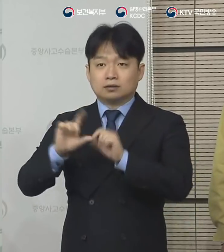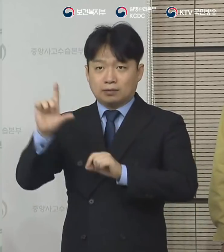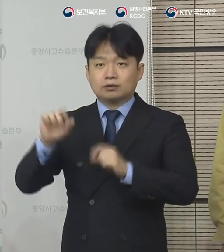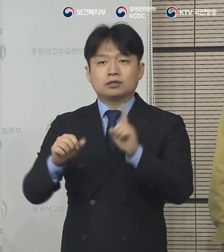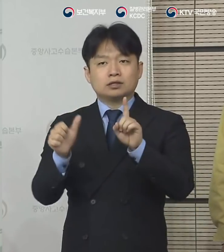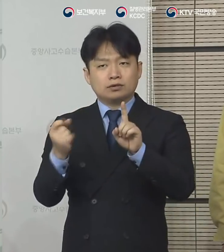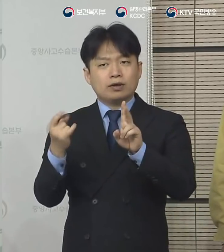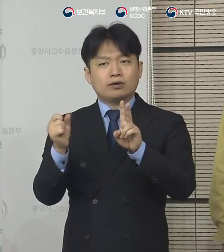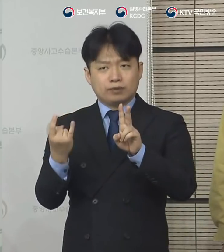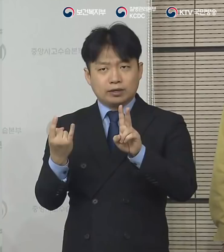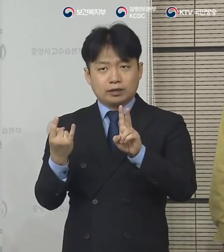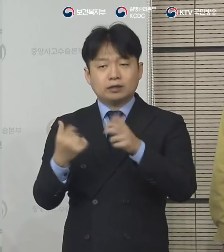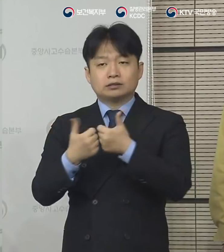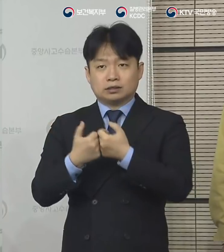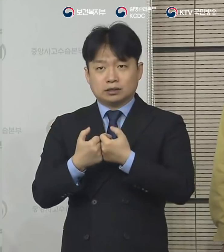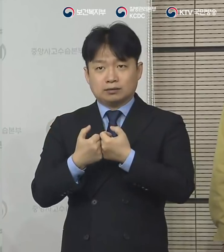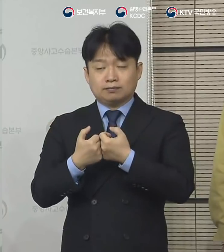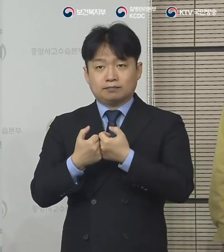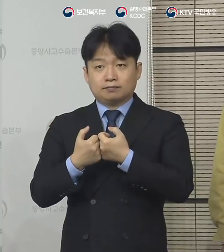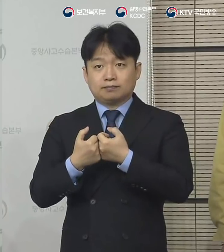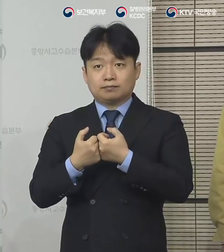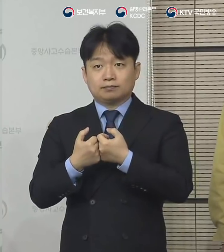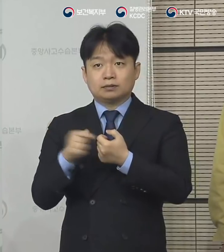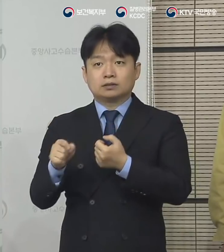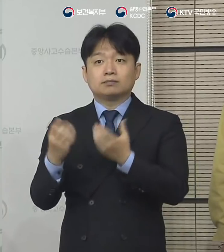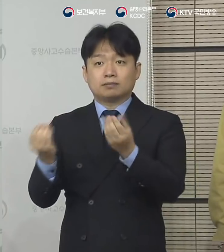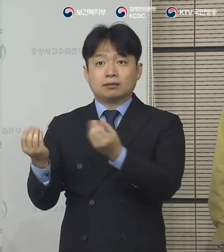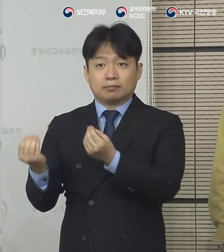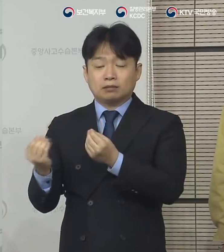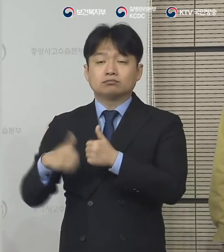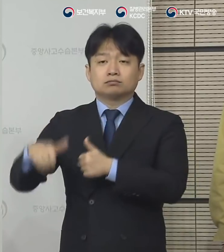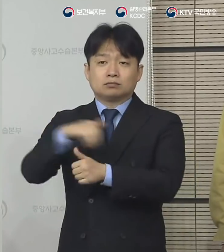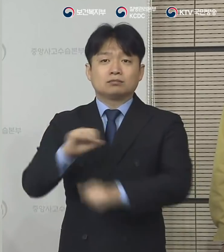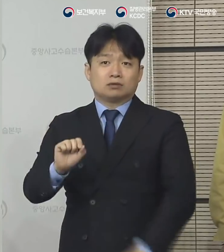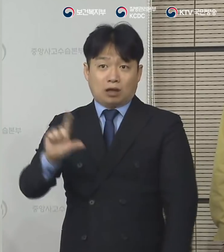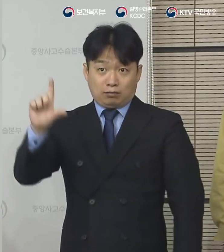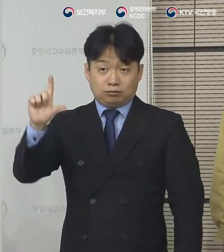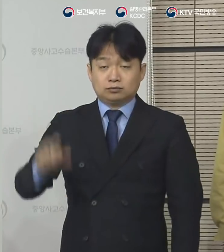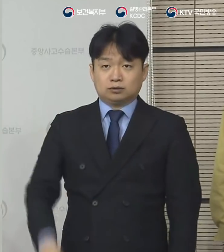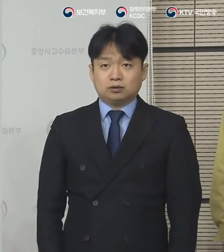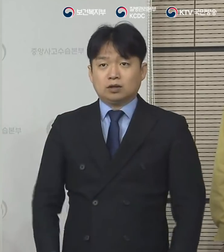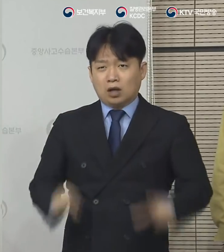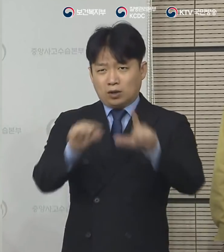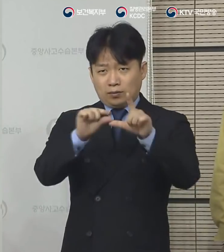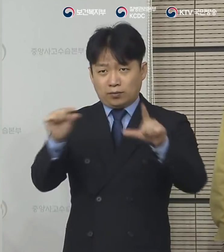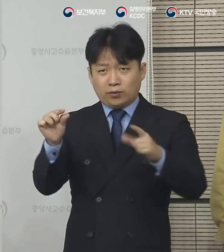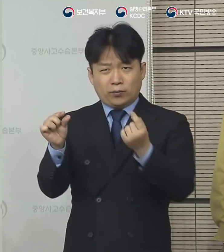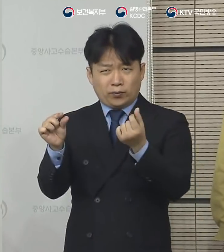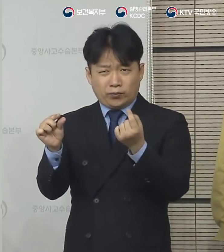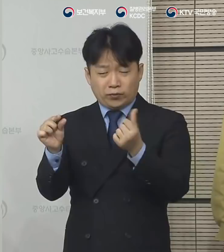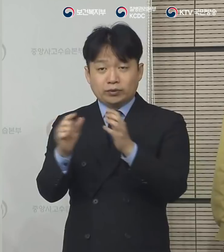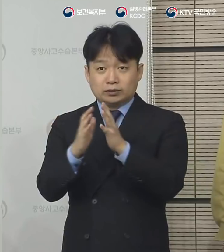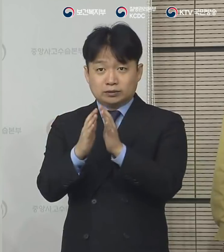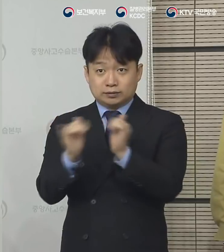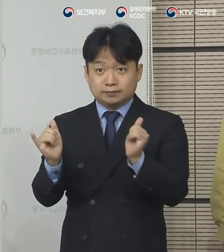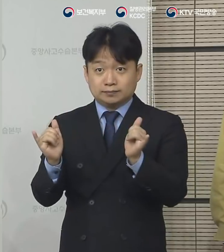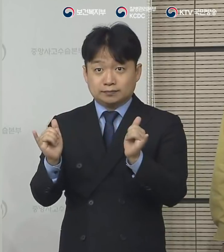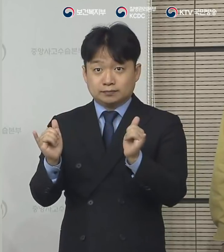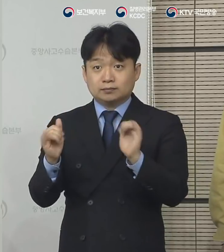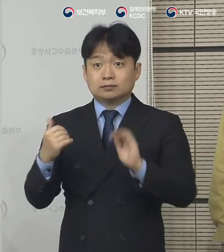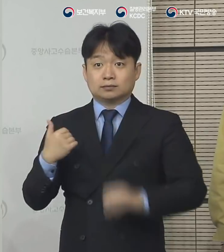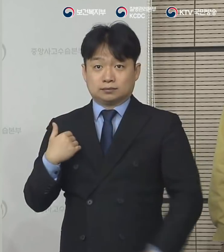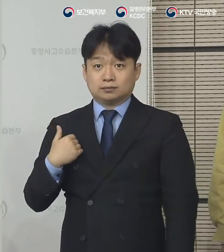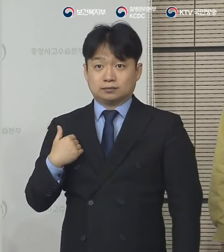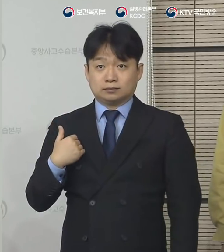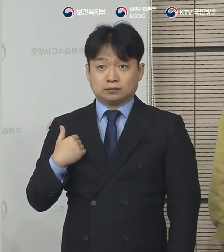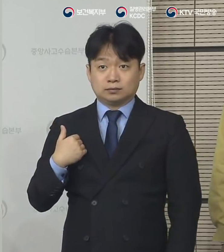2회 상담만으로도 종결할 수 있는 그런 수준이셨는데 아주 극히 일부의 이제 입소민 분들은 저희가